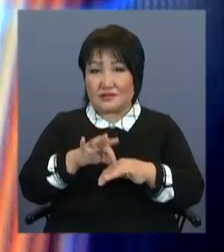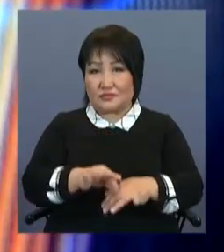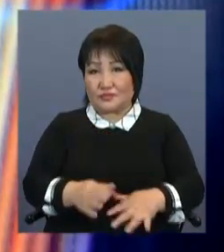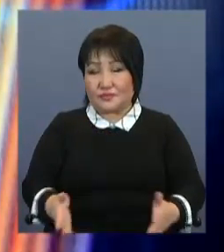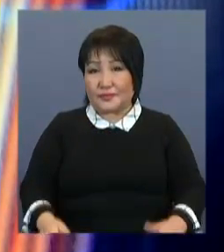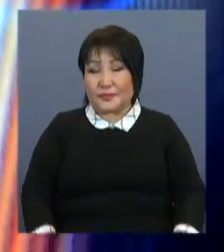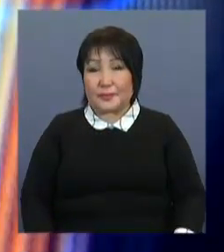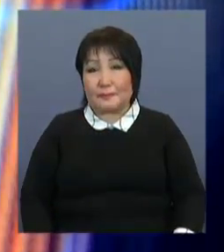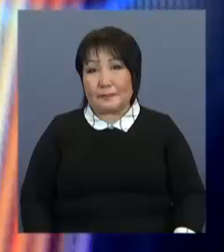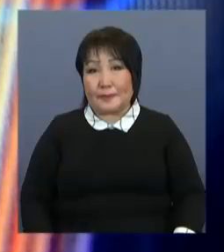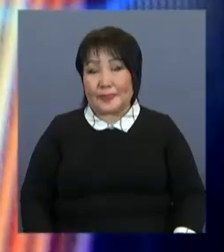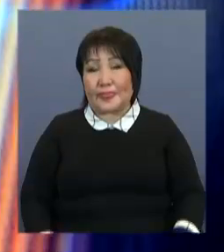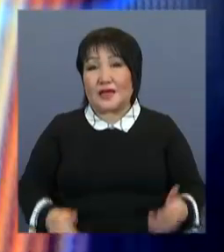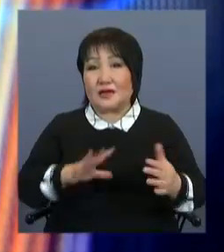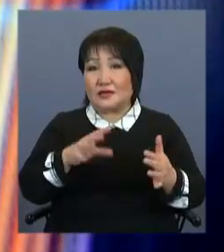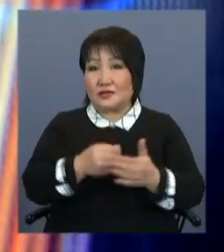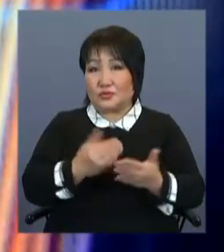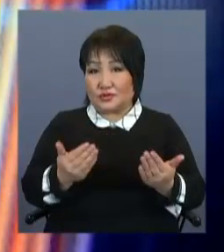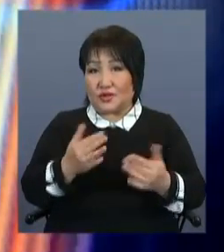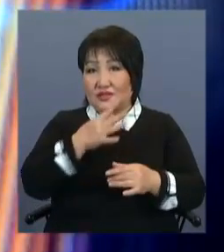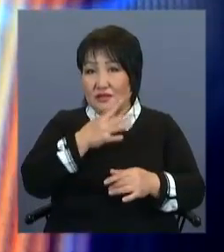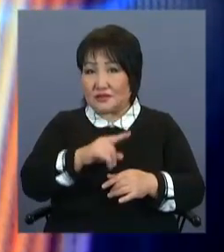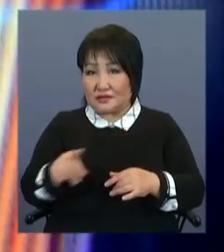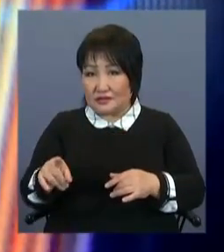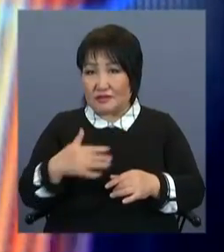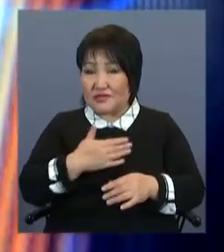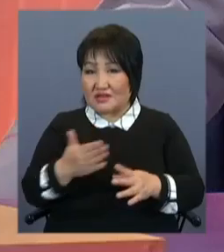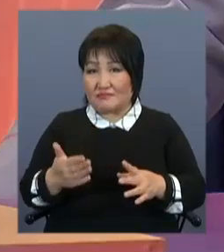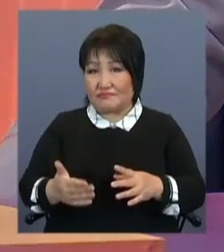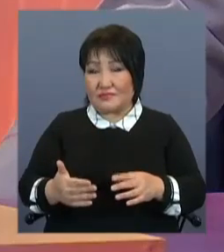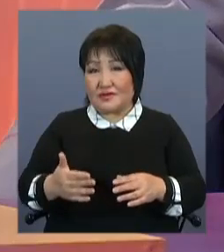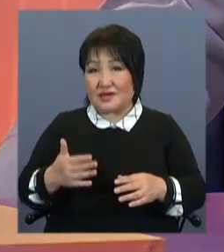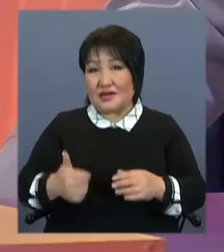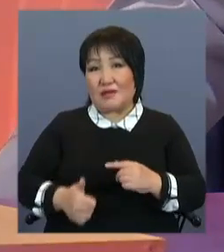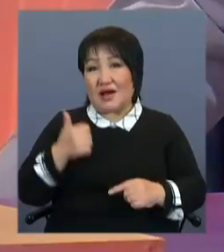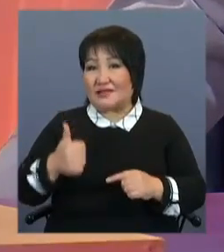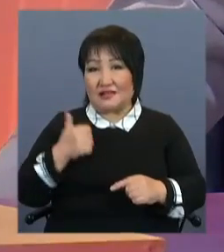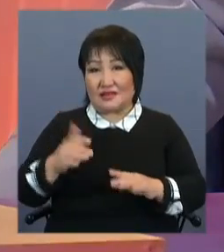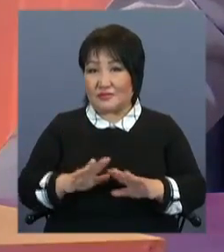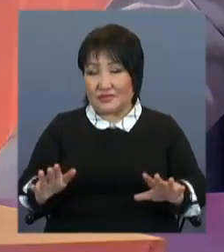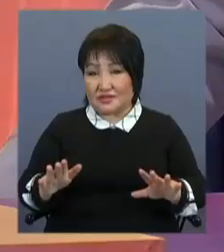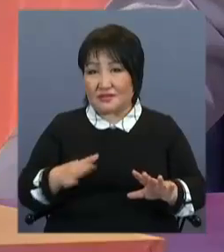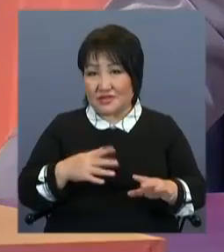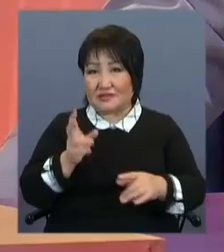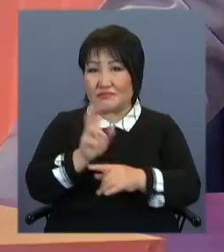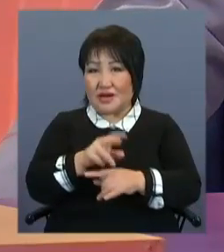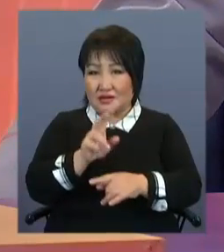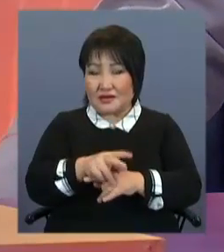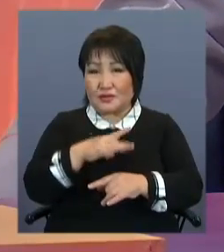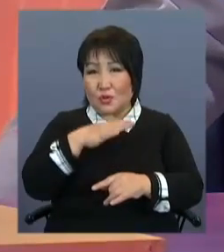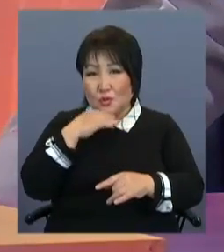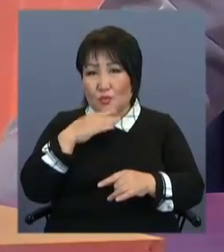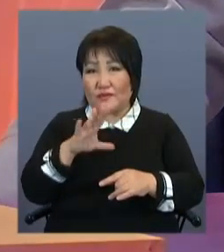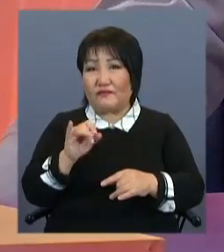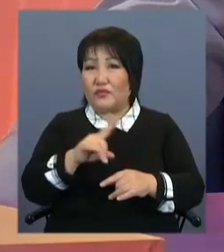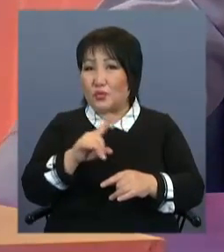Енді осы уақытқа дейін менің мақтанғаным емес, бармаған уыздарым болмаған шығар. Мектептер, мысалы